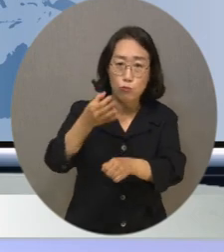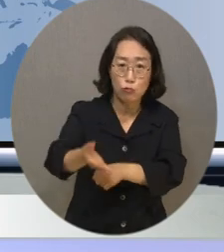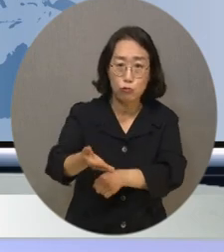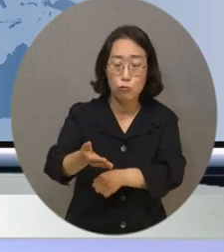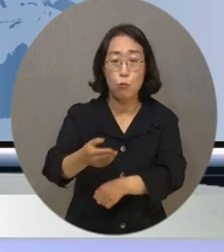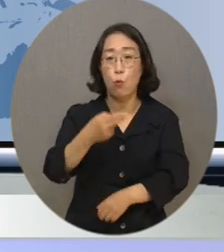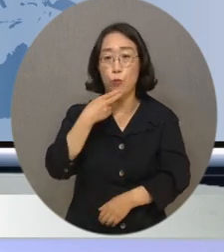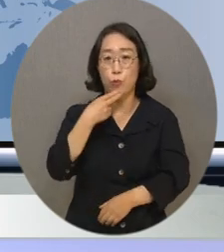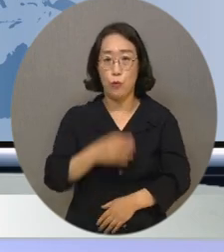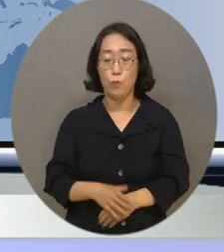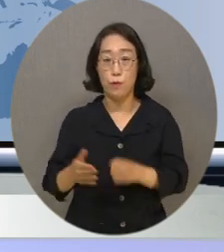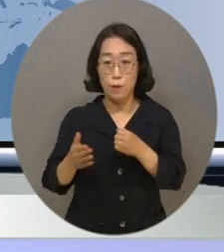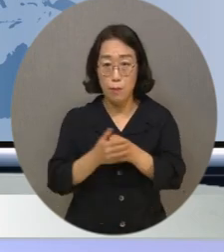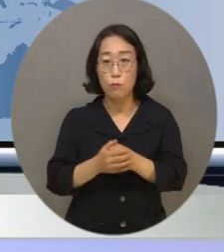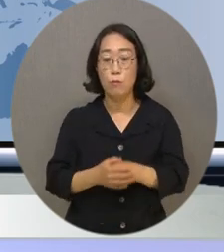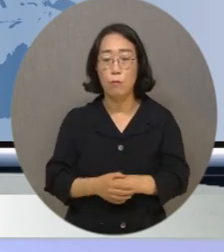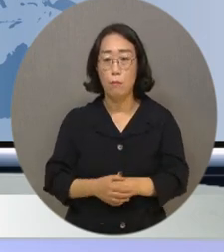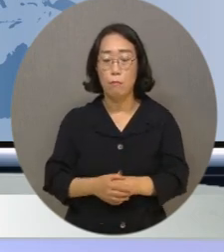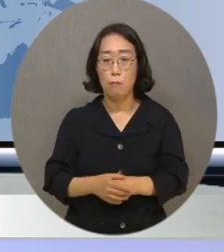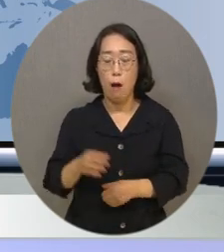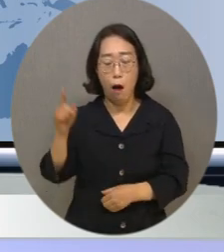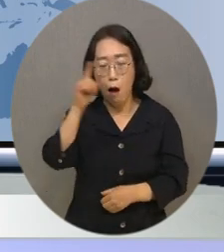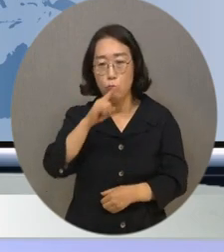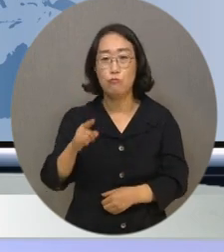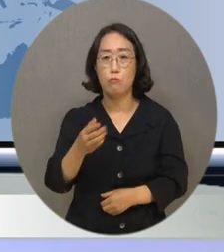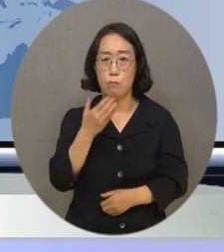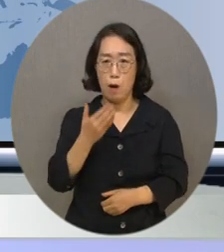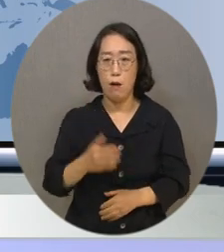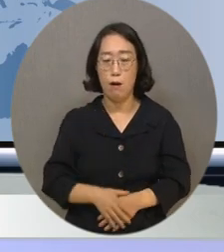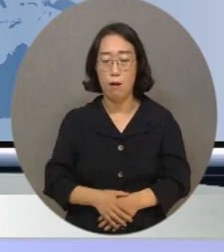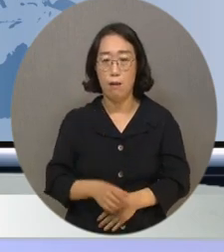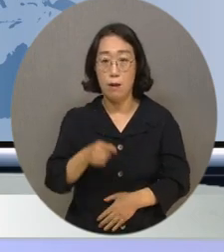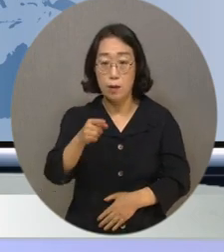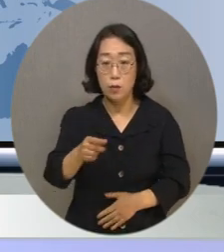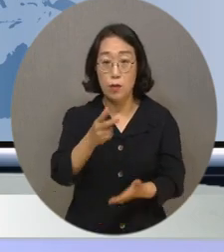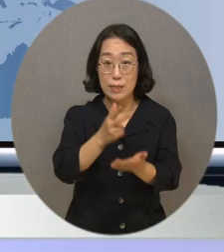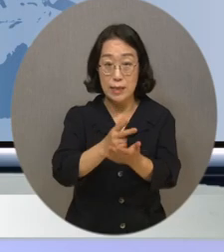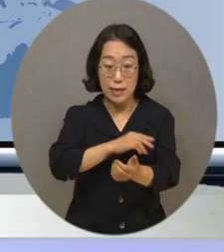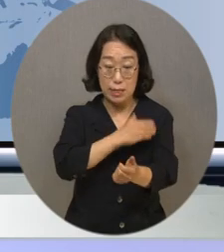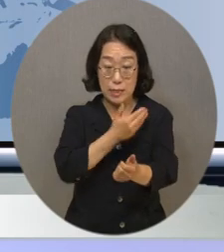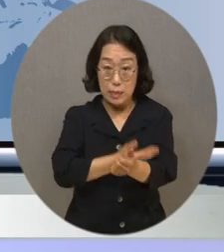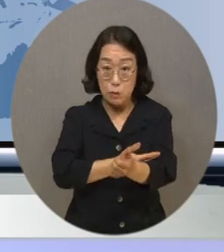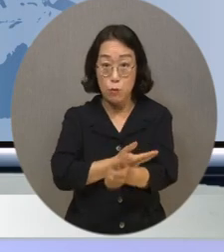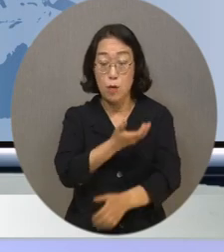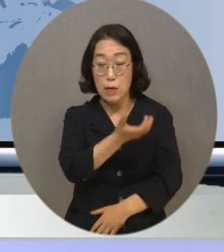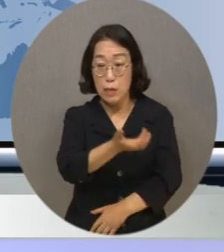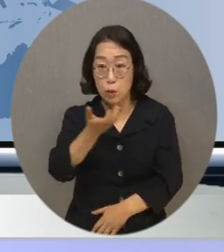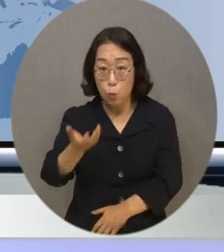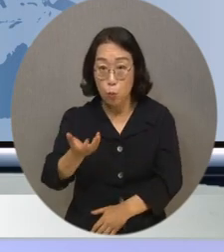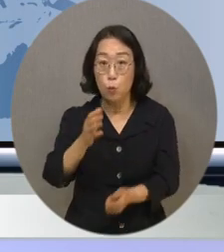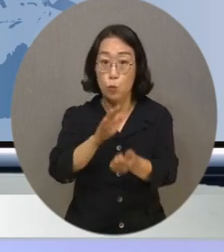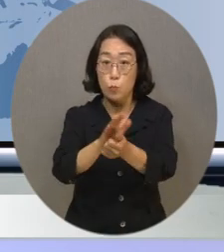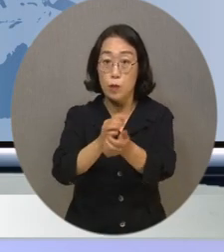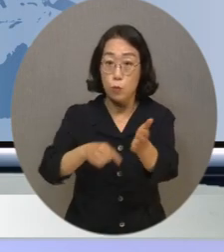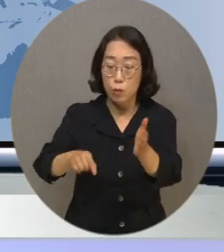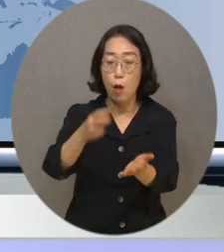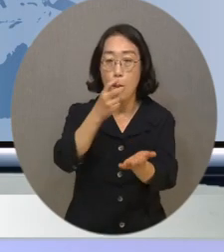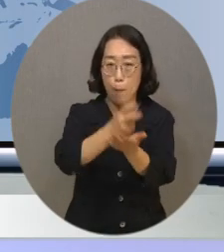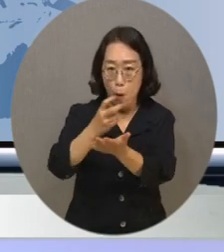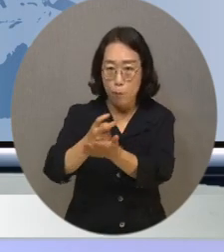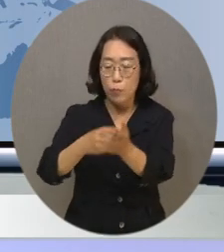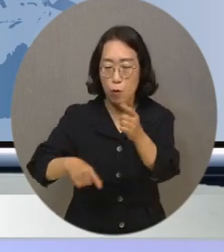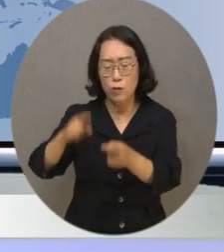상태라고 합니다 말 그대로 사각지대인 겁니다 장애인 이동권 보장 법안 마련해서 나아가